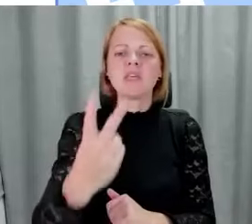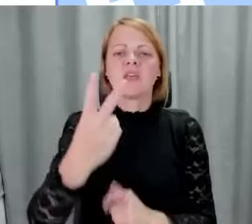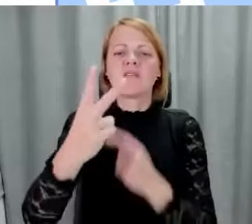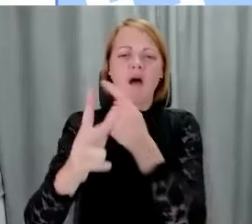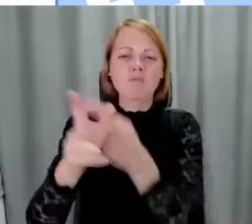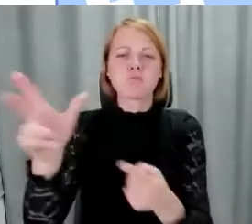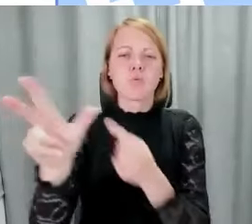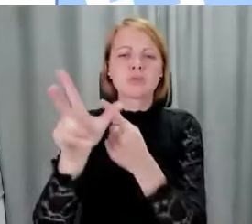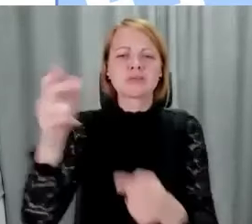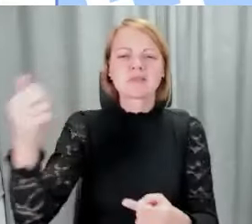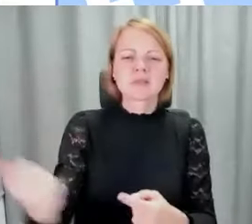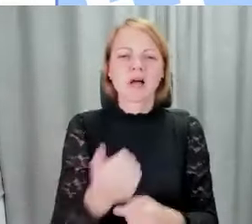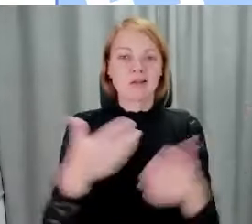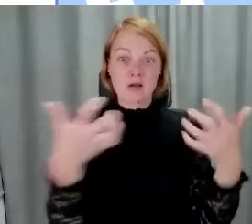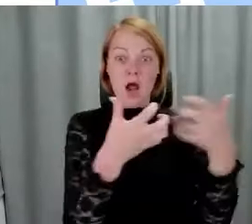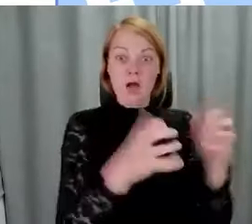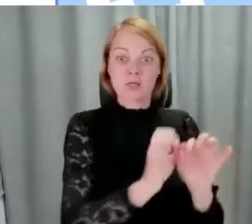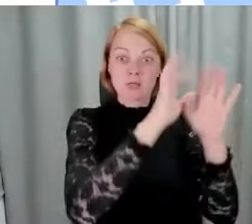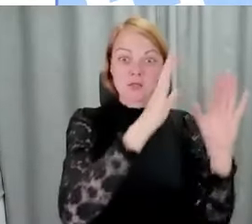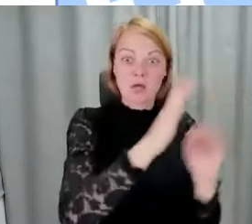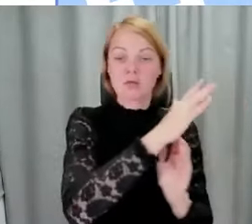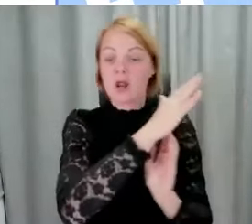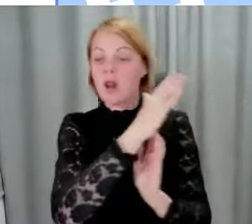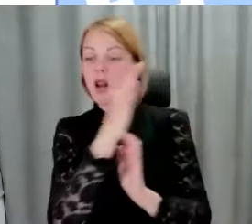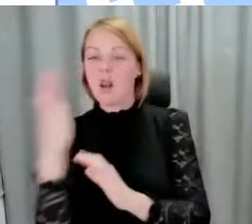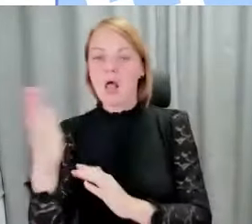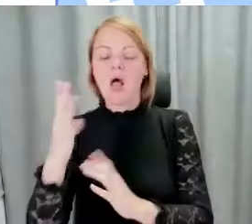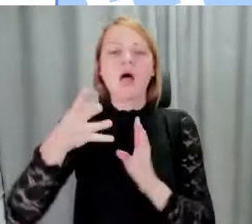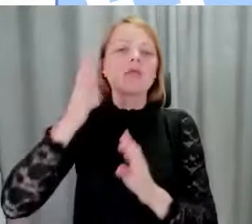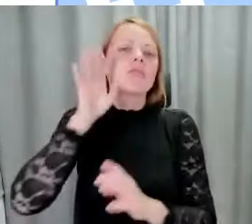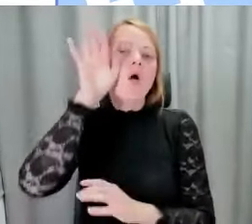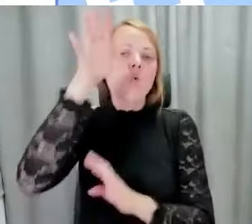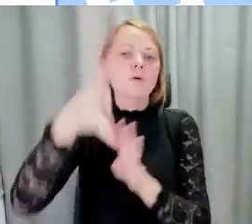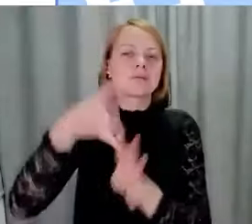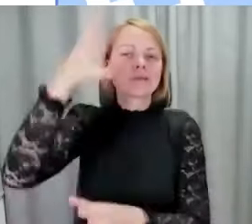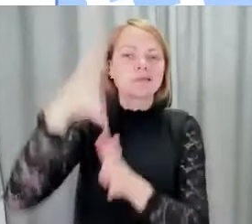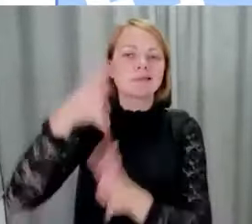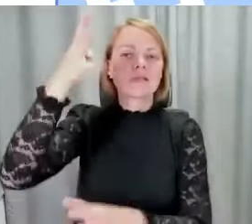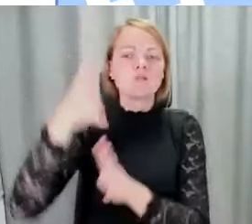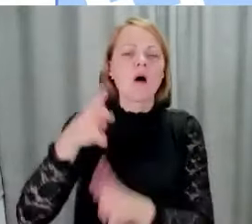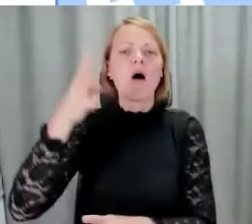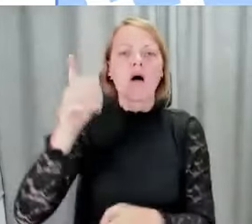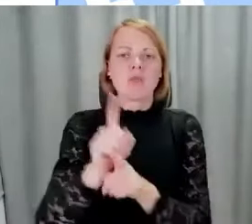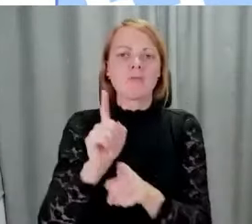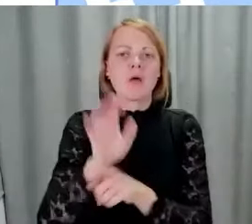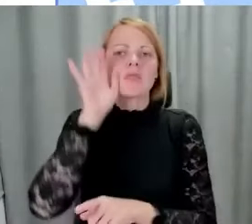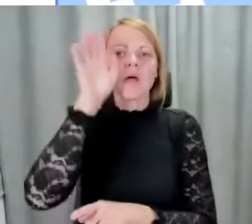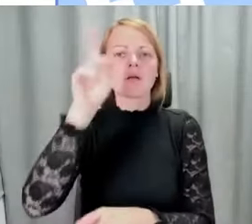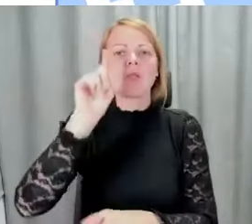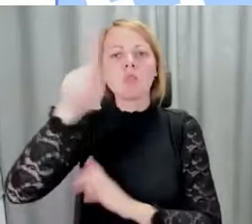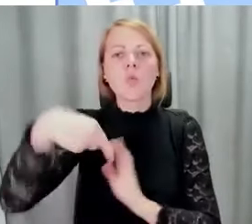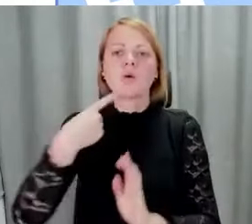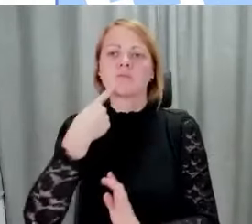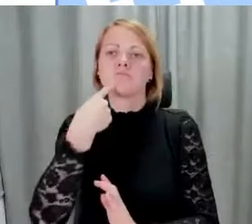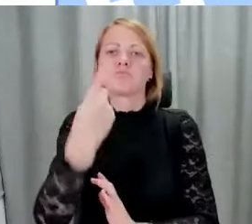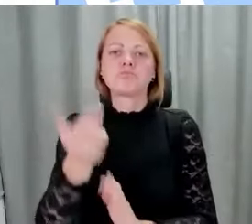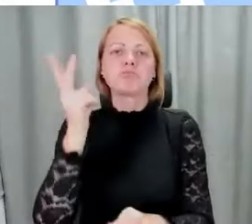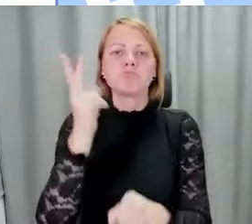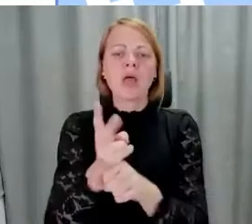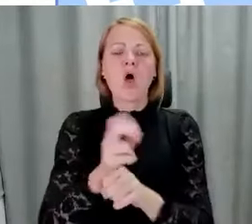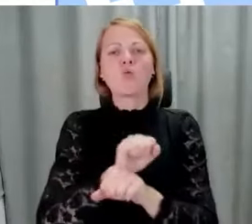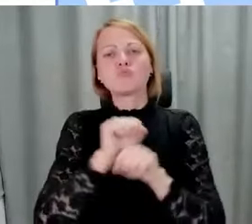kara sākuma nākotnes daudz dzīvokļu māju projektos joprojām nav noteikts par pienākumu ieplānot drošu